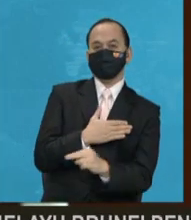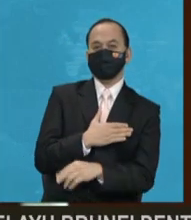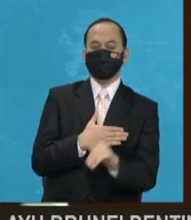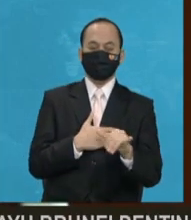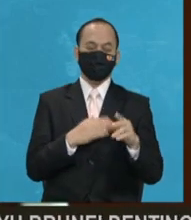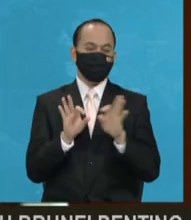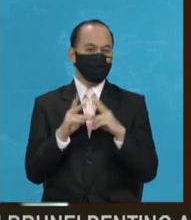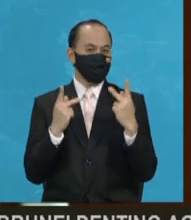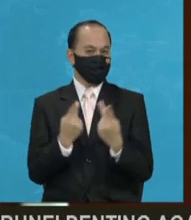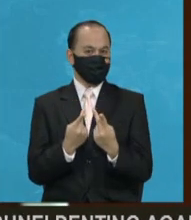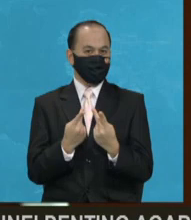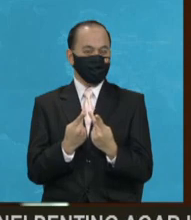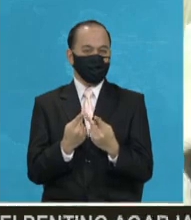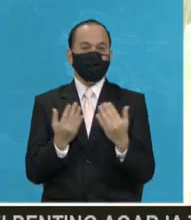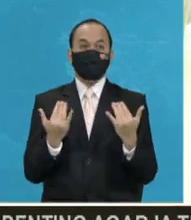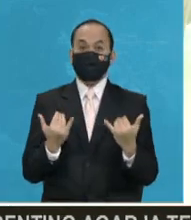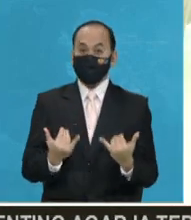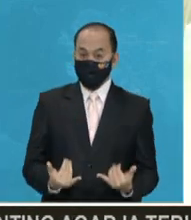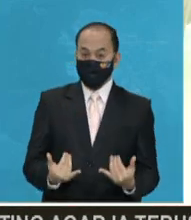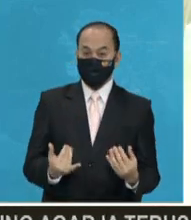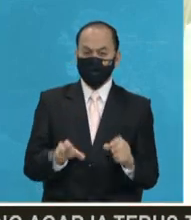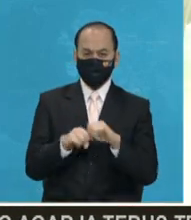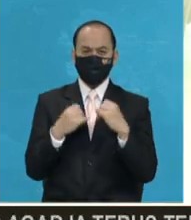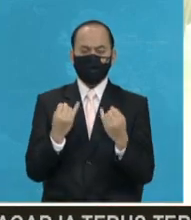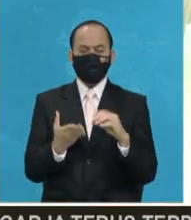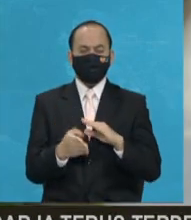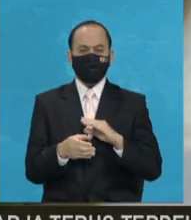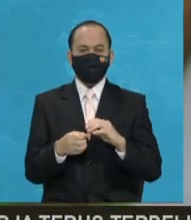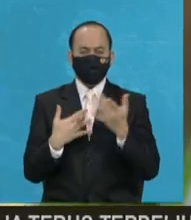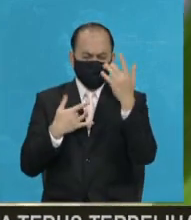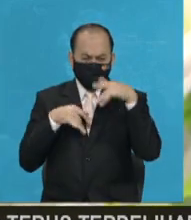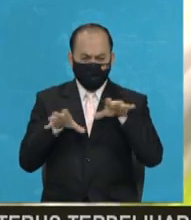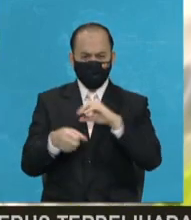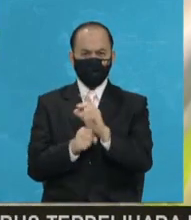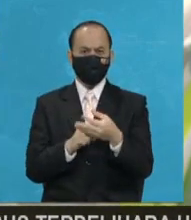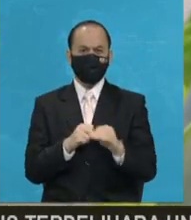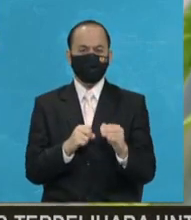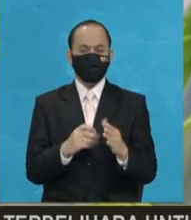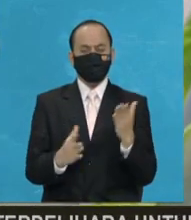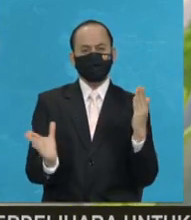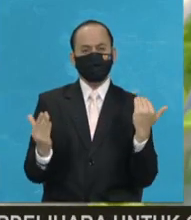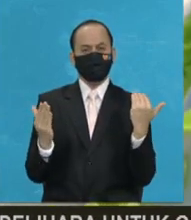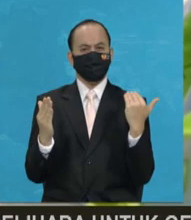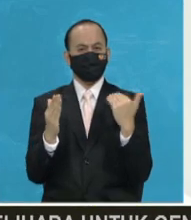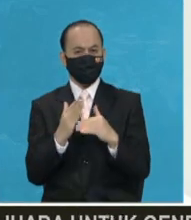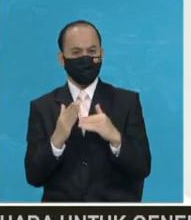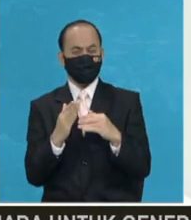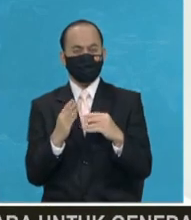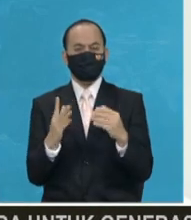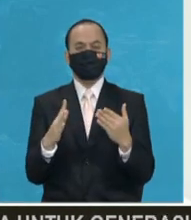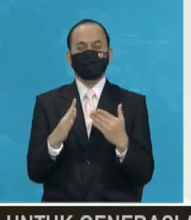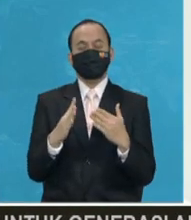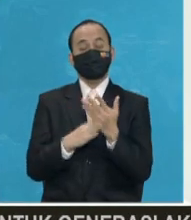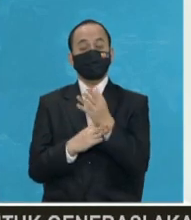anak-anak namun situasi pandemic coffee 19 mengubah segalanya dengan sekatan Renta sempadan bagi mengawal